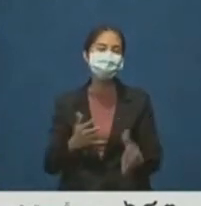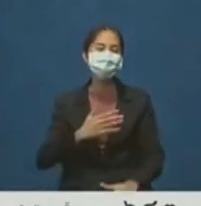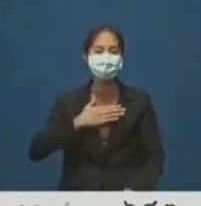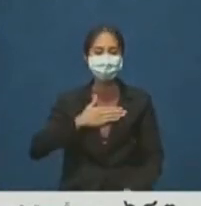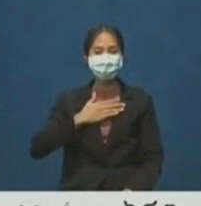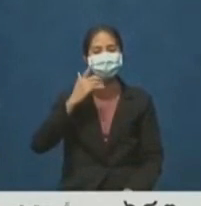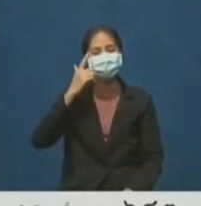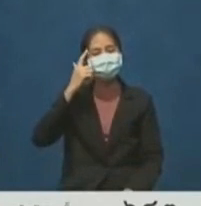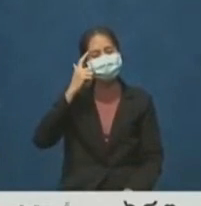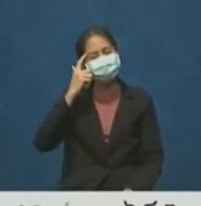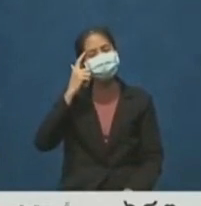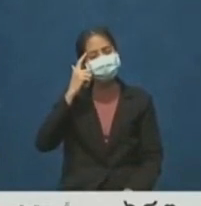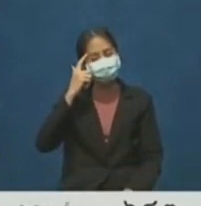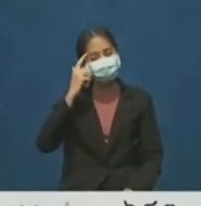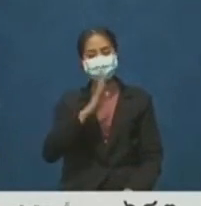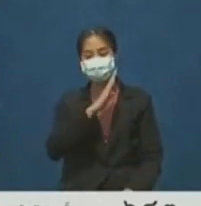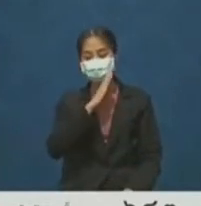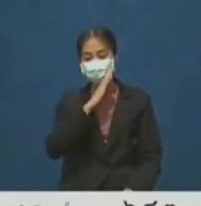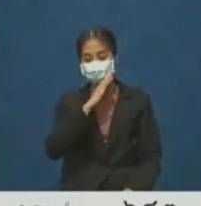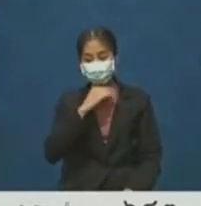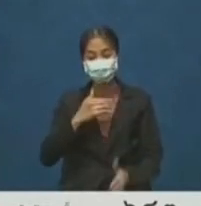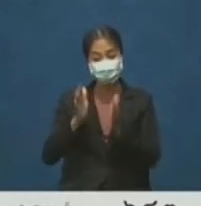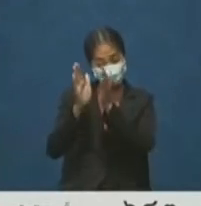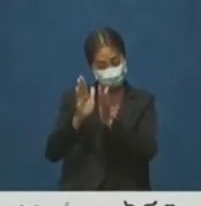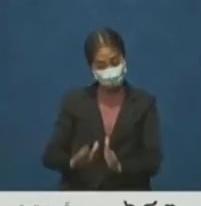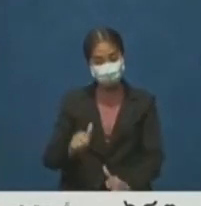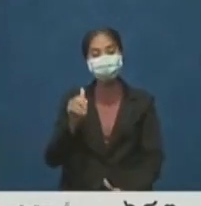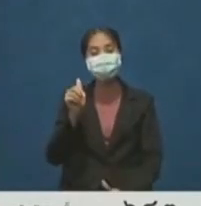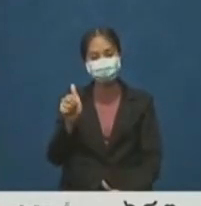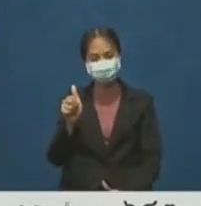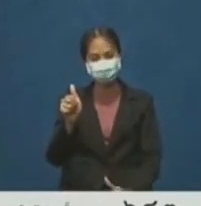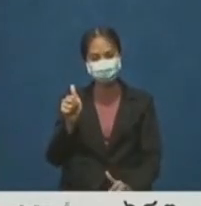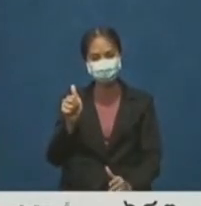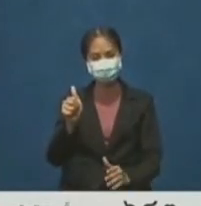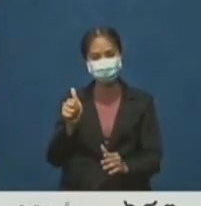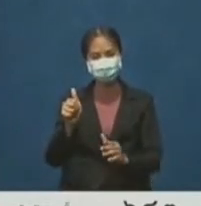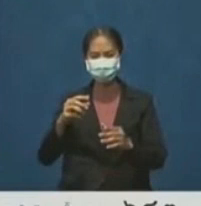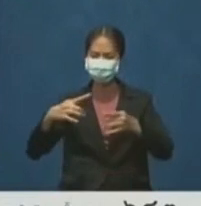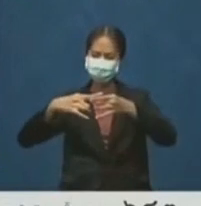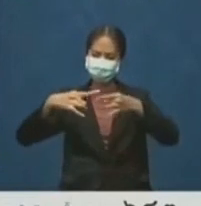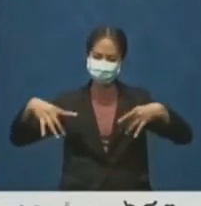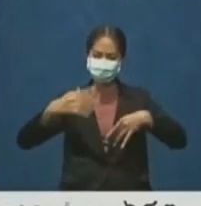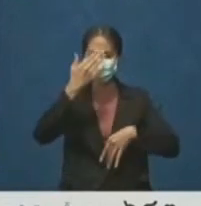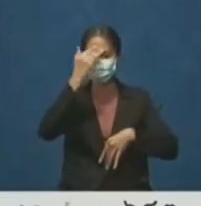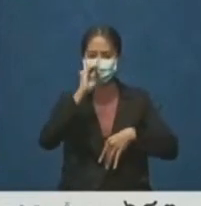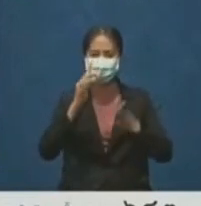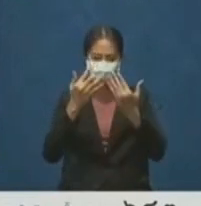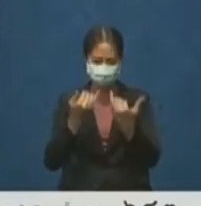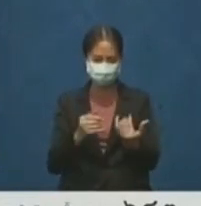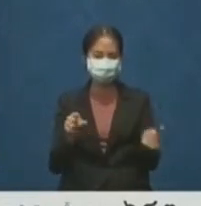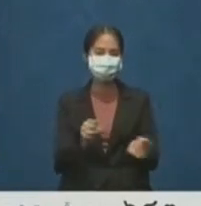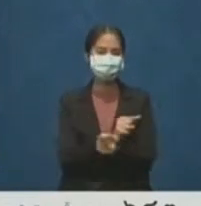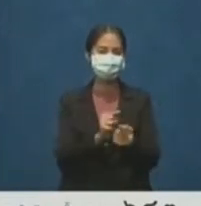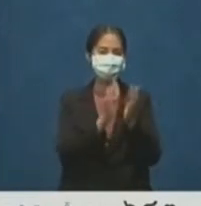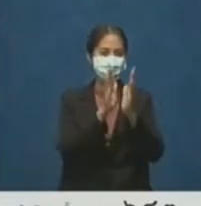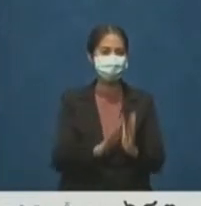ดังนั้นผมจึงคิดว่าถ้าจะเป็นคนดีมันก็จะมีความขัดแย้งเพราะวันนี้เป็นสังคม